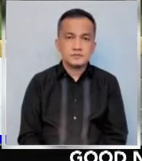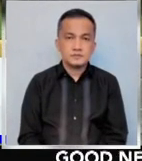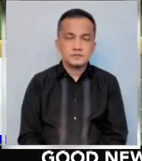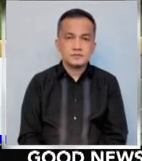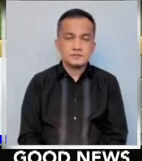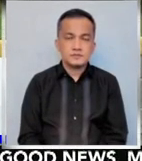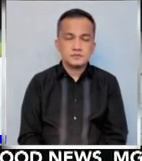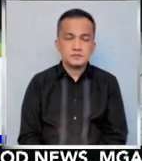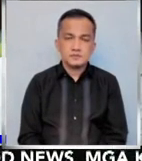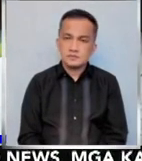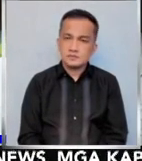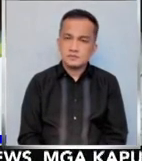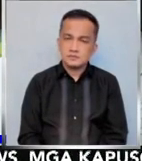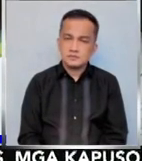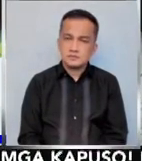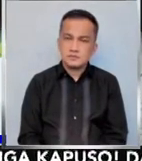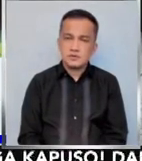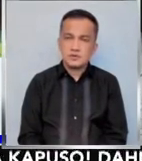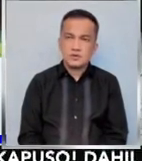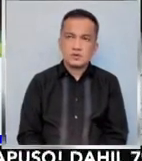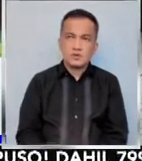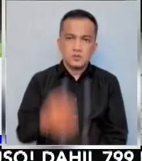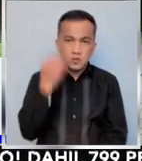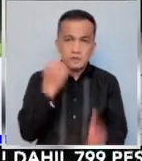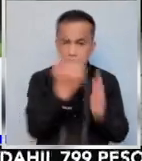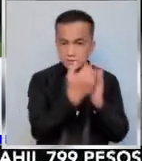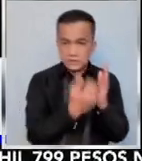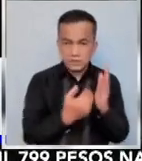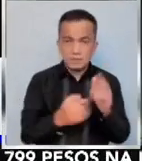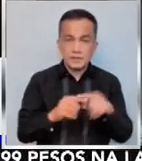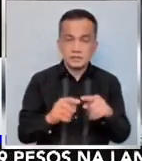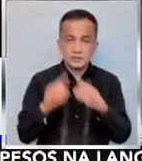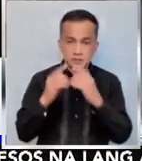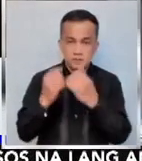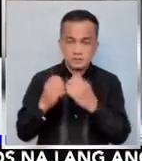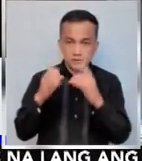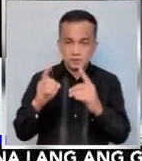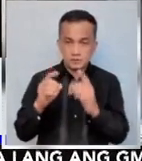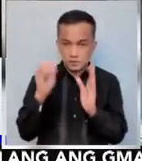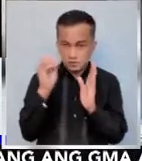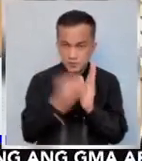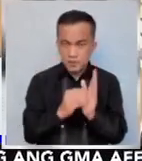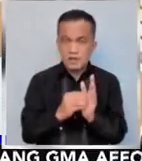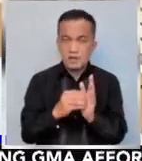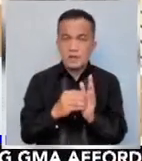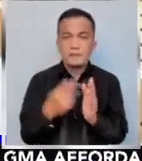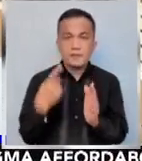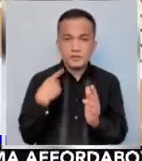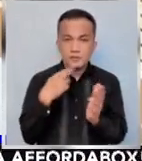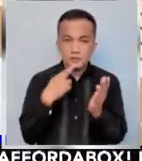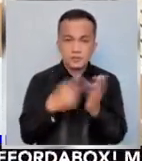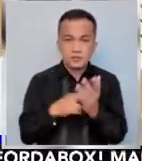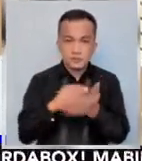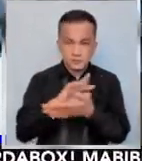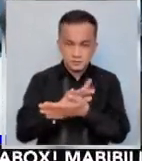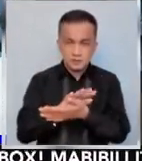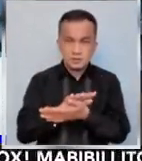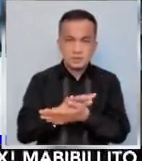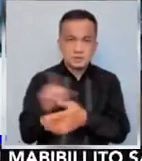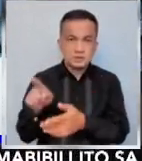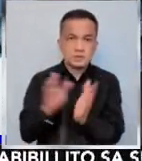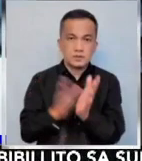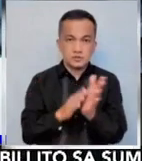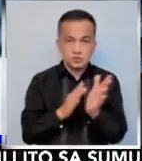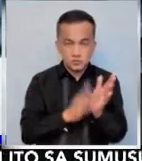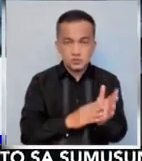Matipid pa sa detalye pero kinumpirma ng Department of Education may reported cases na raw ng COVID-19 sa mga paaralan. Hindi